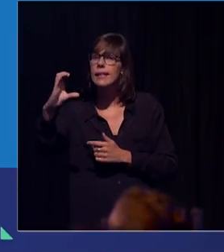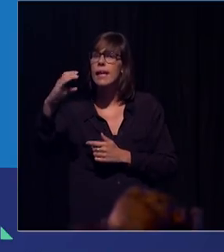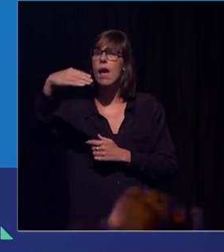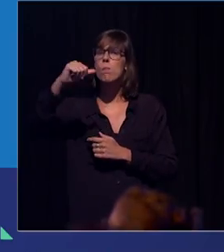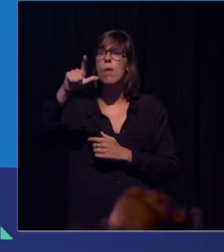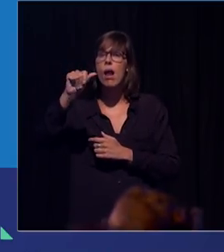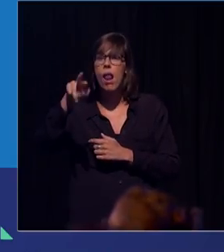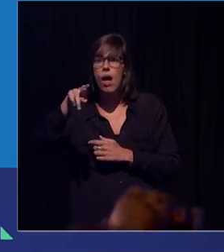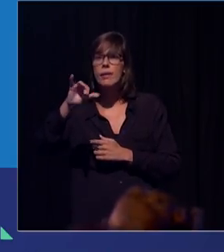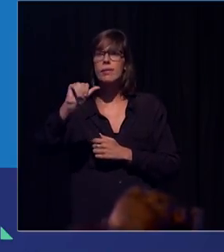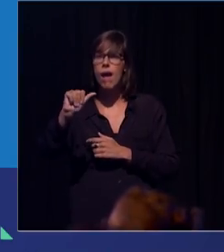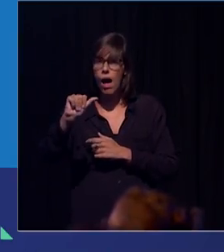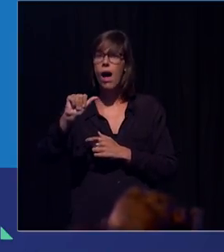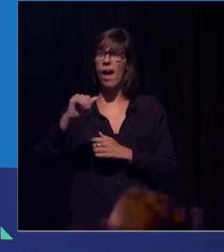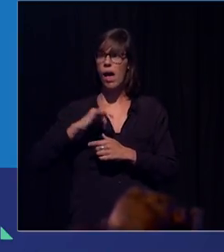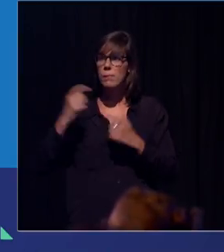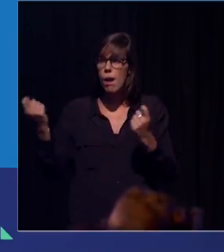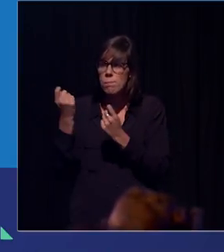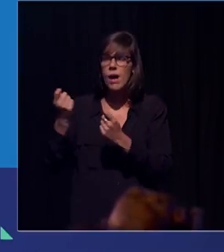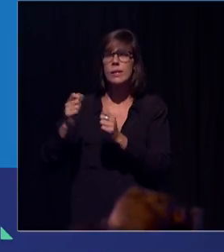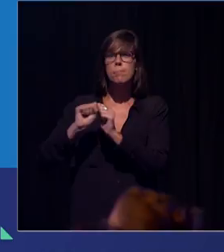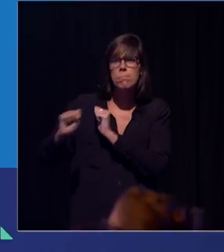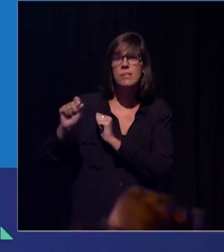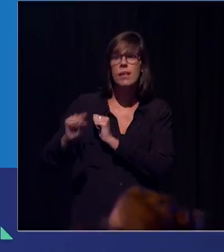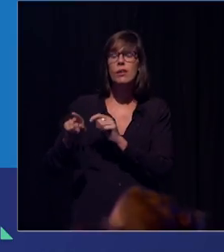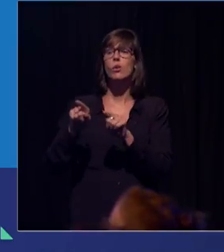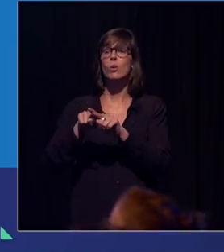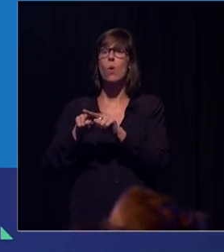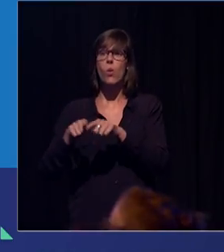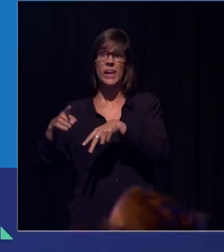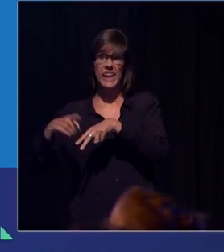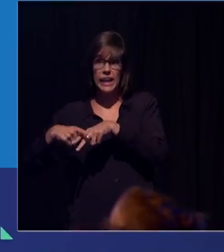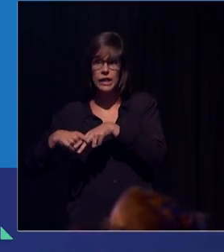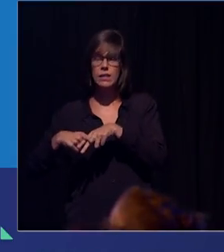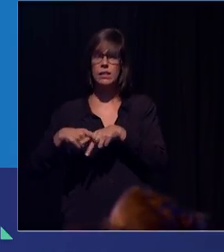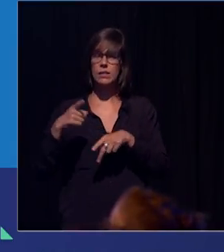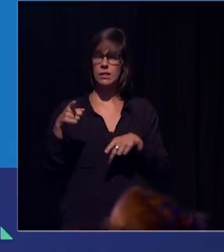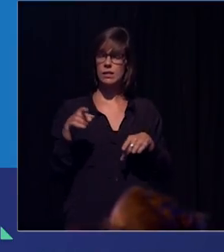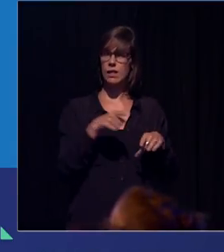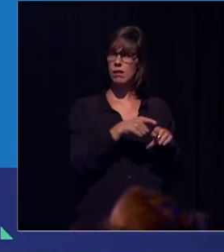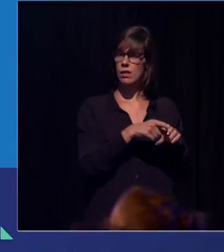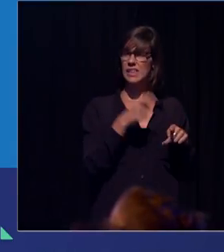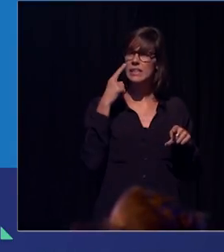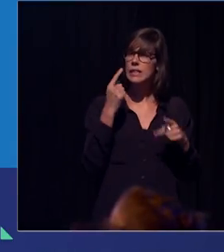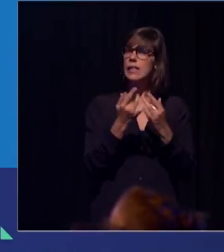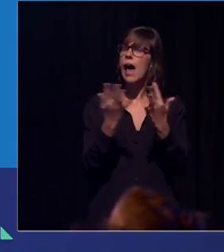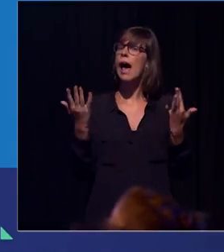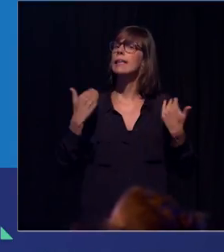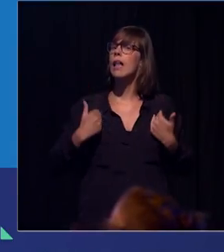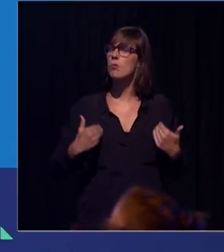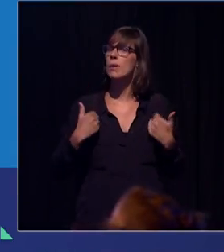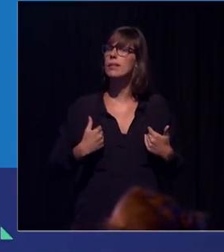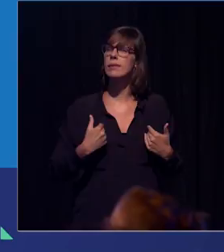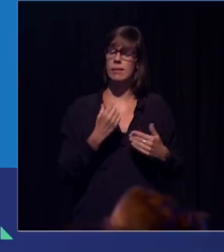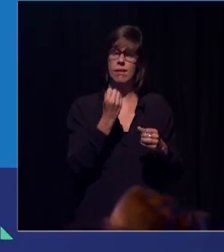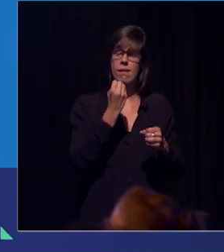malaria, waar we grote campagnes tegen voeren, zelfs HIV-AIDS. Wanneer je kijkt naar het aantal mensen die jaarlijks